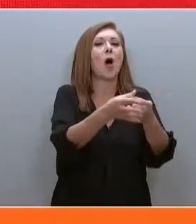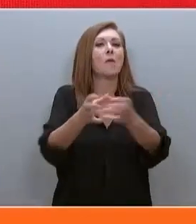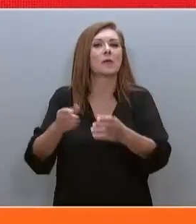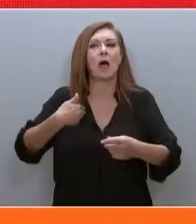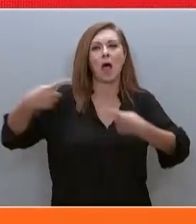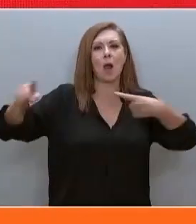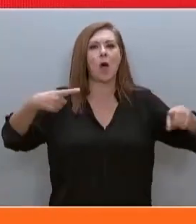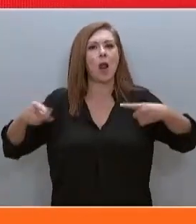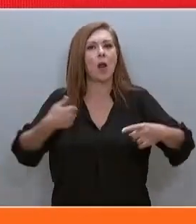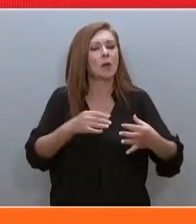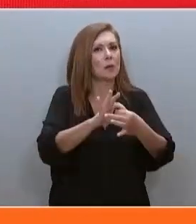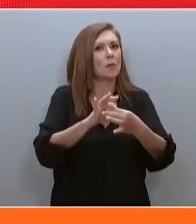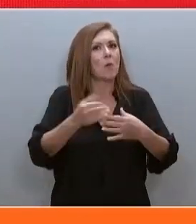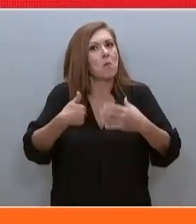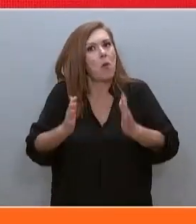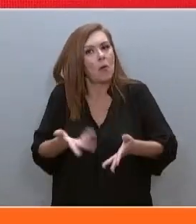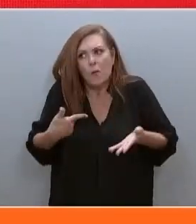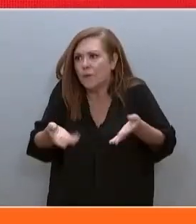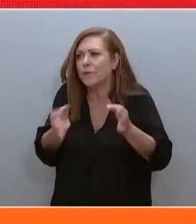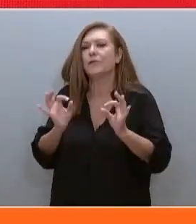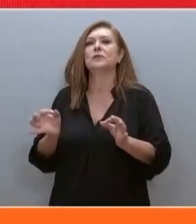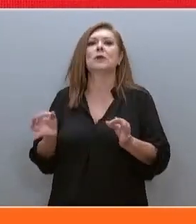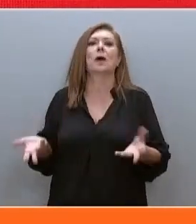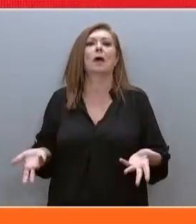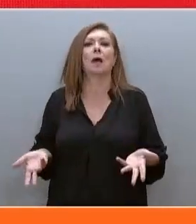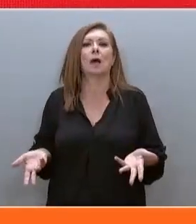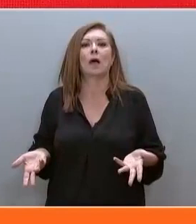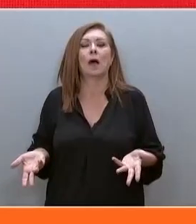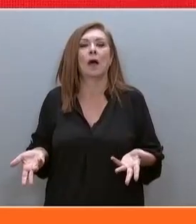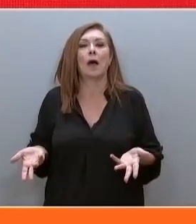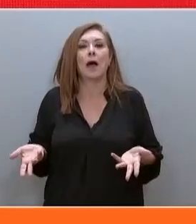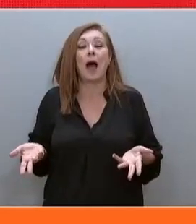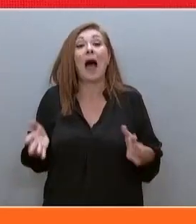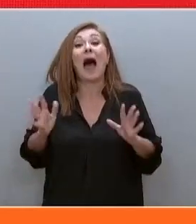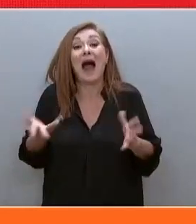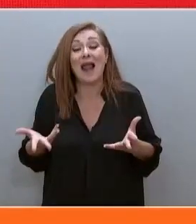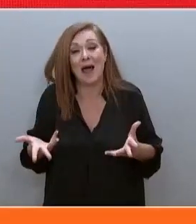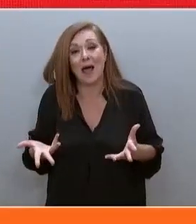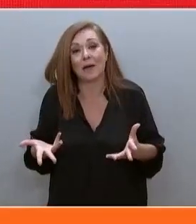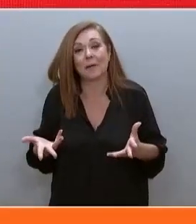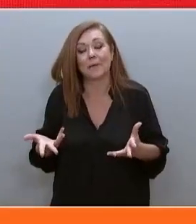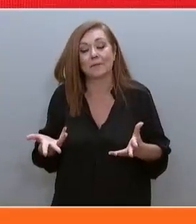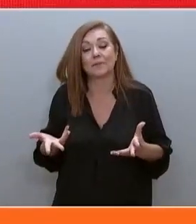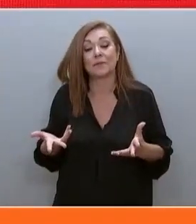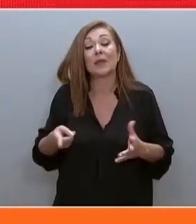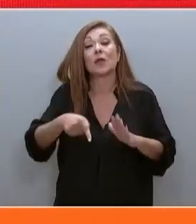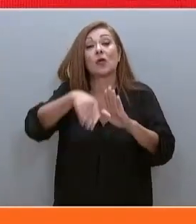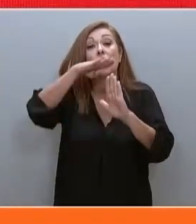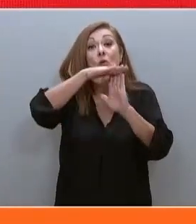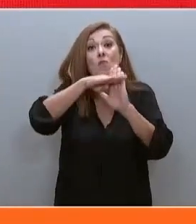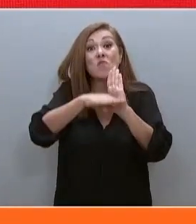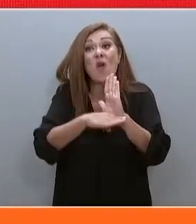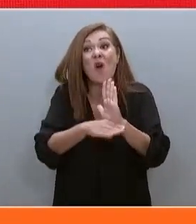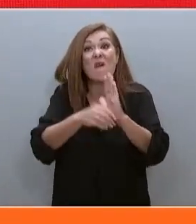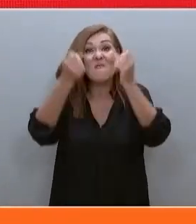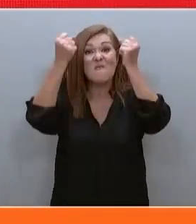διαφορές. Προφανώς. Προφανώς. Αλλά το βάρος του προγράμματος που θα